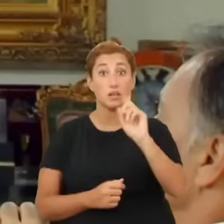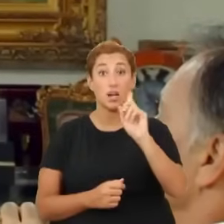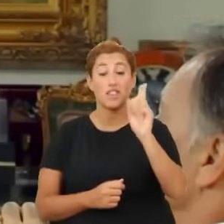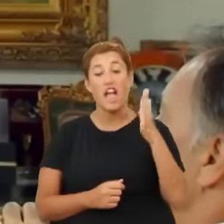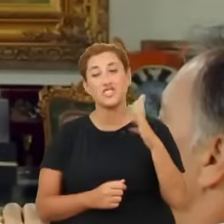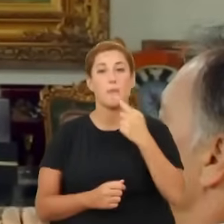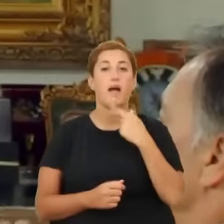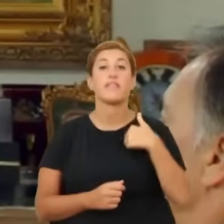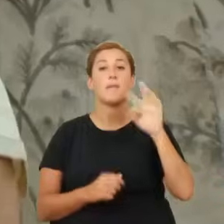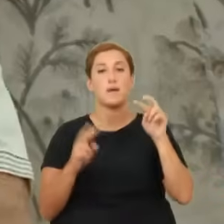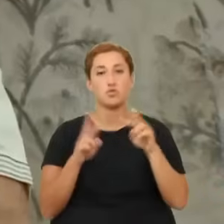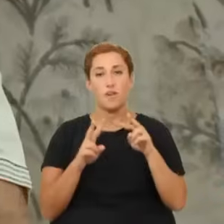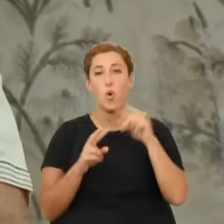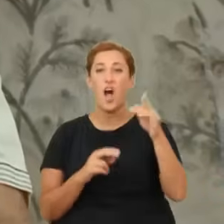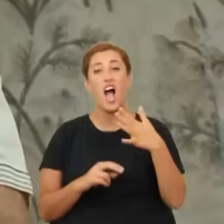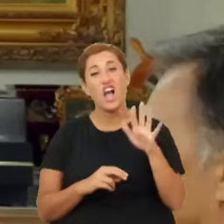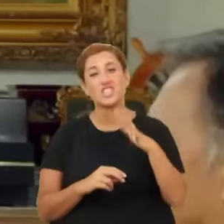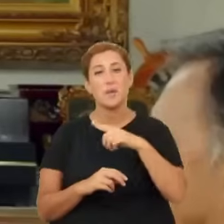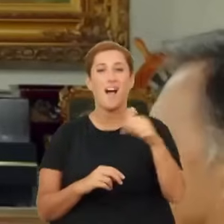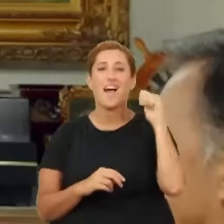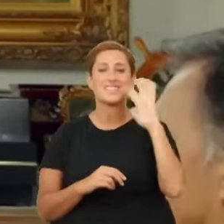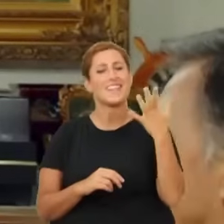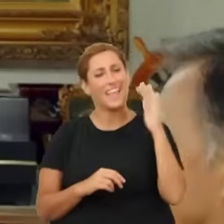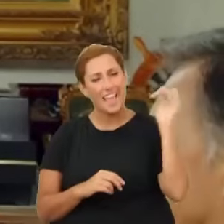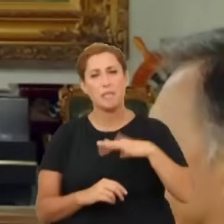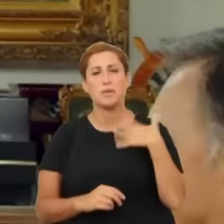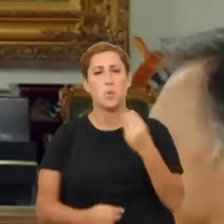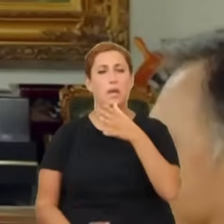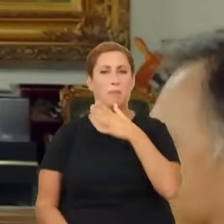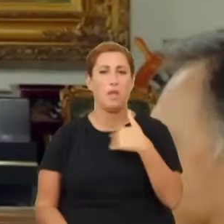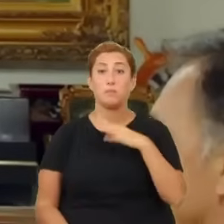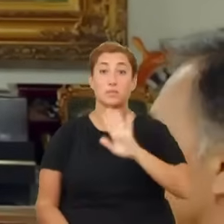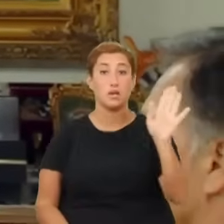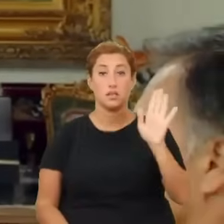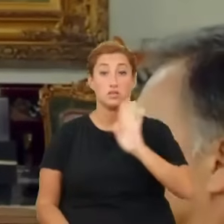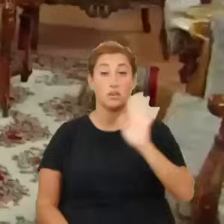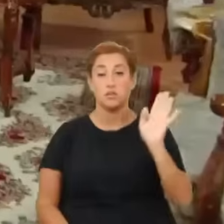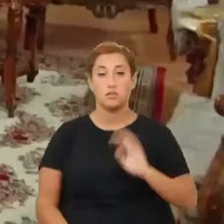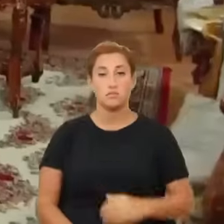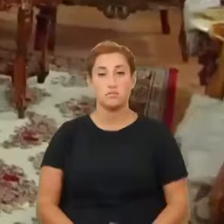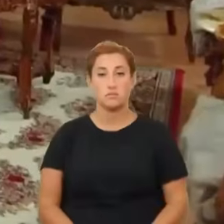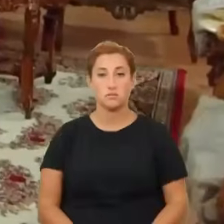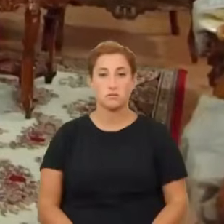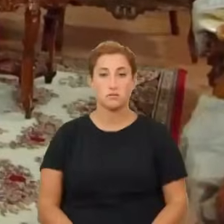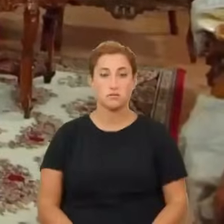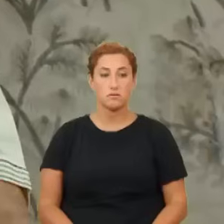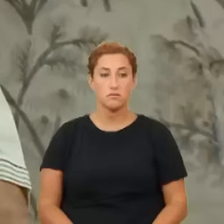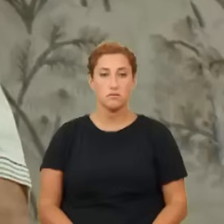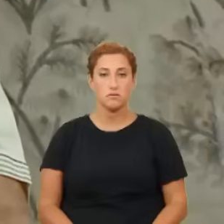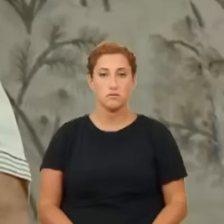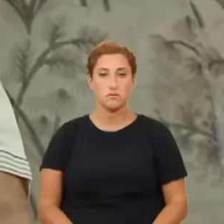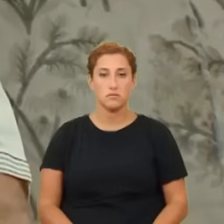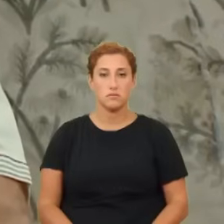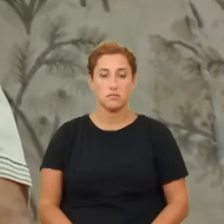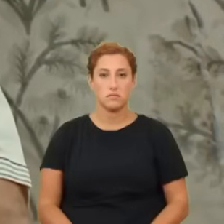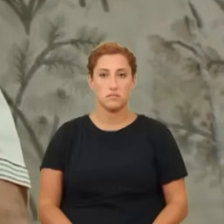Sakın acaba deme Muzaffer. O acabaların arkasından ne geldiğini ben çok iyi biliyorum. Sakın, sakın. Bluzun biri etekli. Necla hışımla